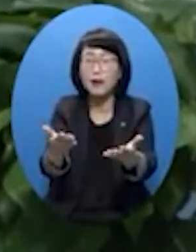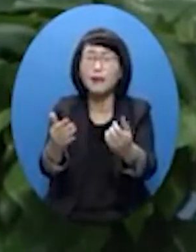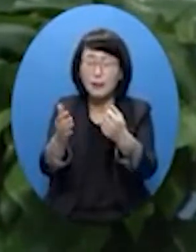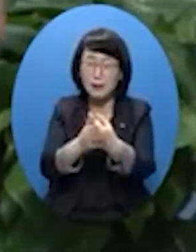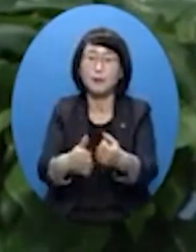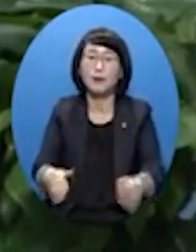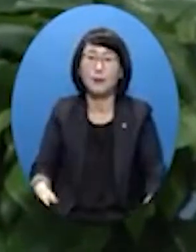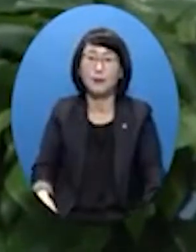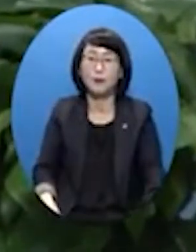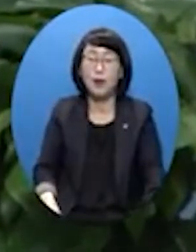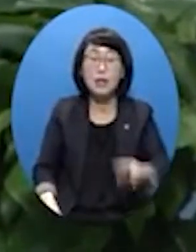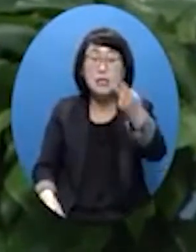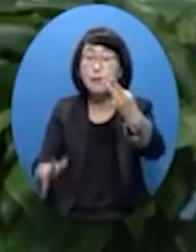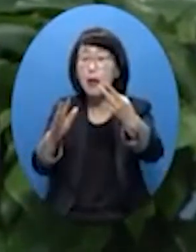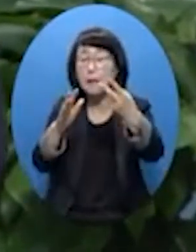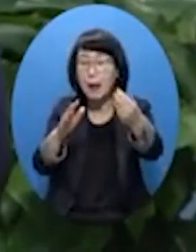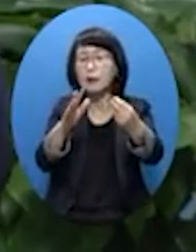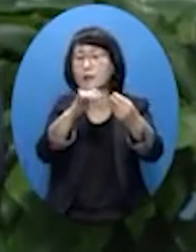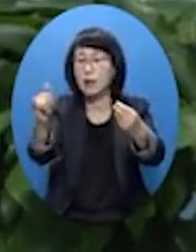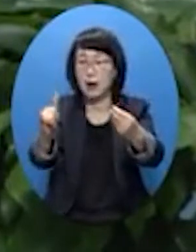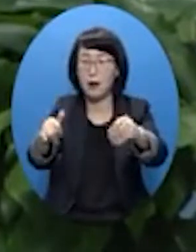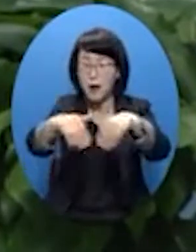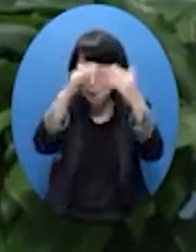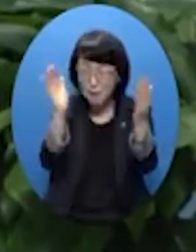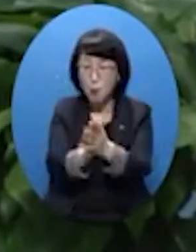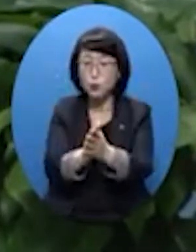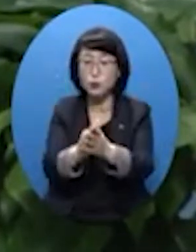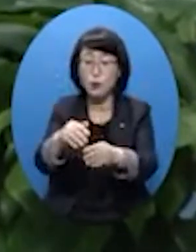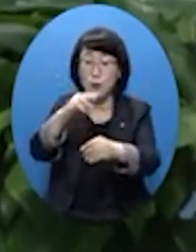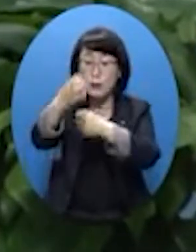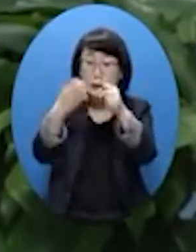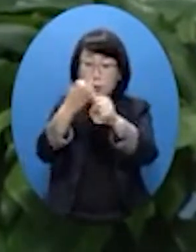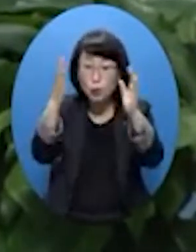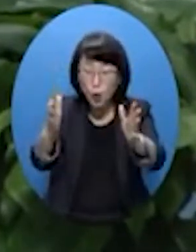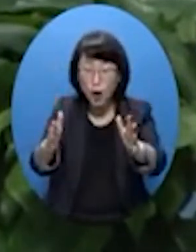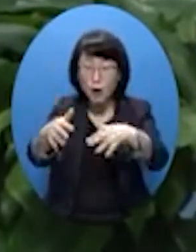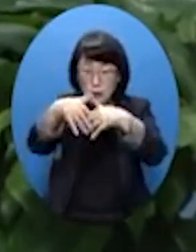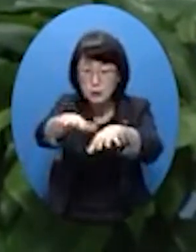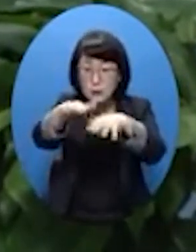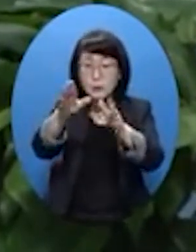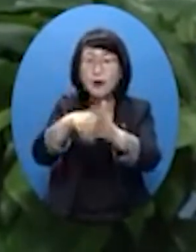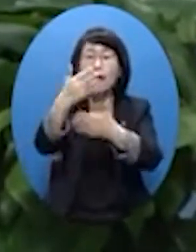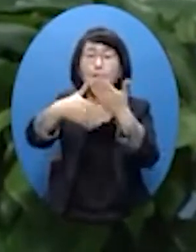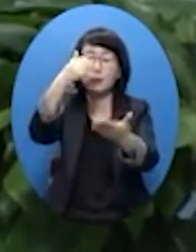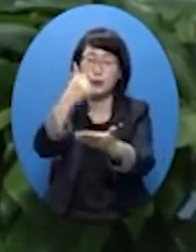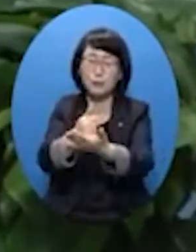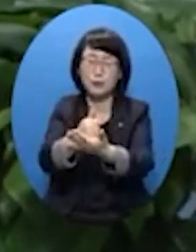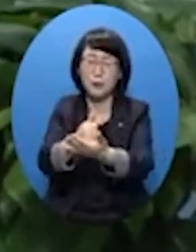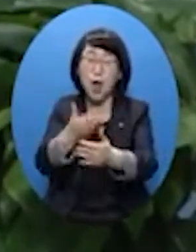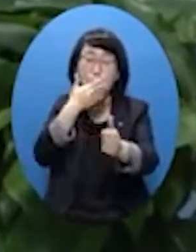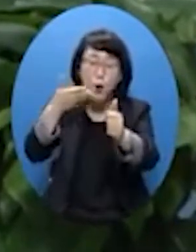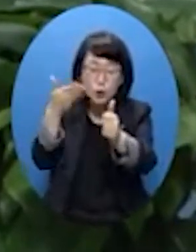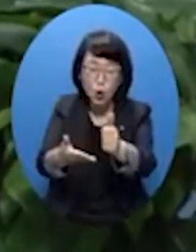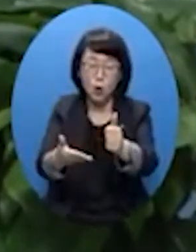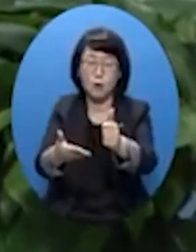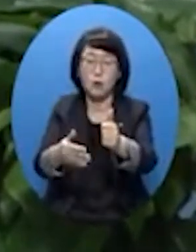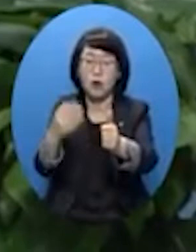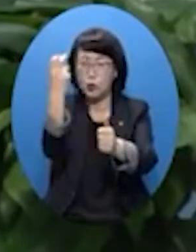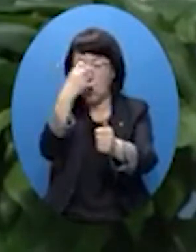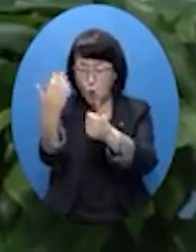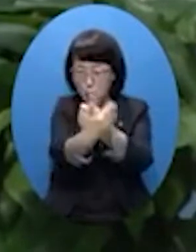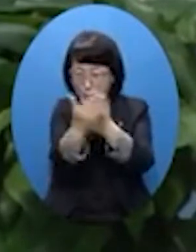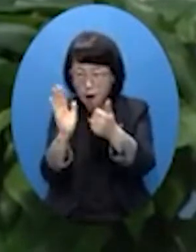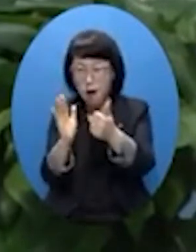2매 만이 넘는 그 많은 사람들이 삶이 어떤 강에 길을 갈 때 하나님이 먹이시고 읽혀지고 돌봐